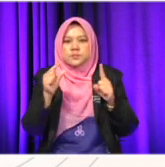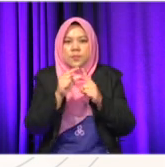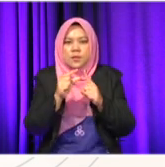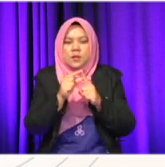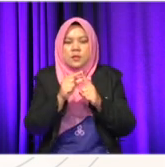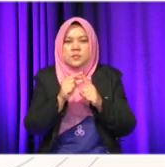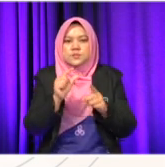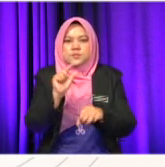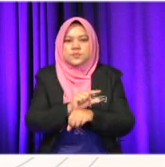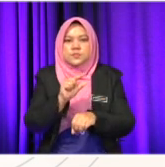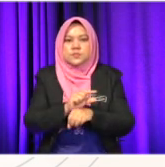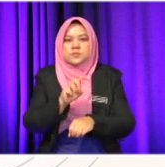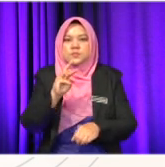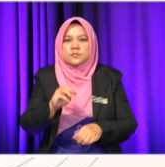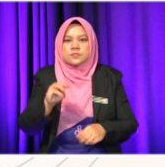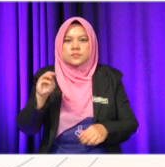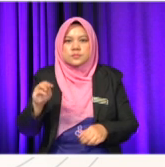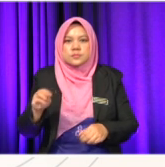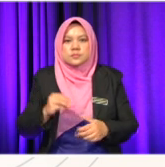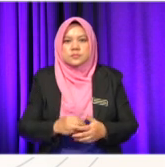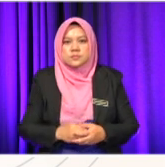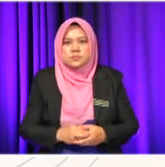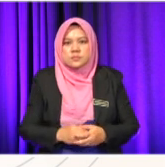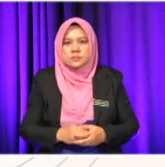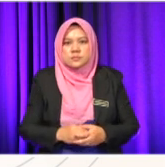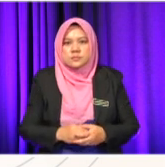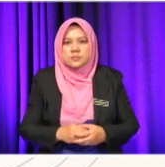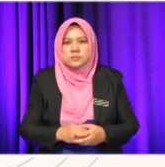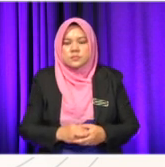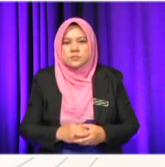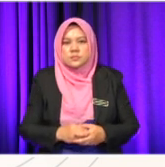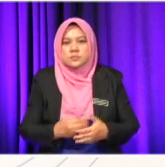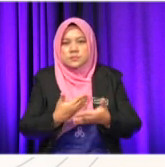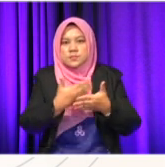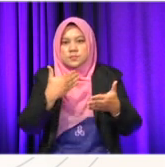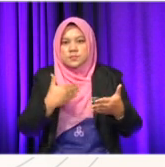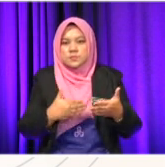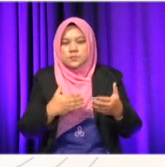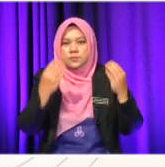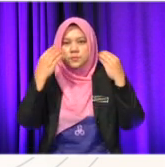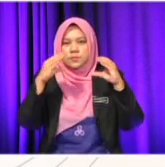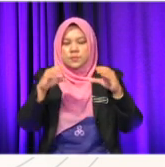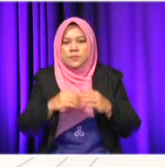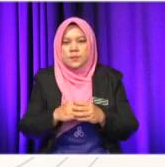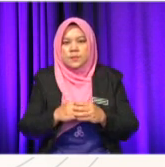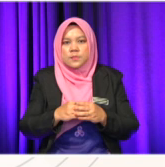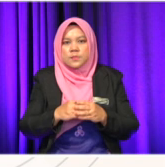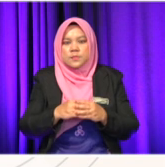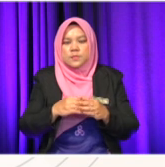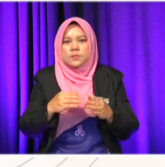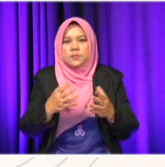menggunakan multimedia Oke sebelum cukup pergi kepada next